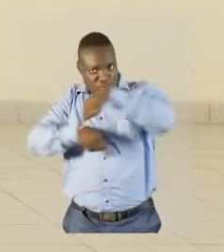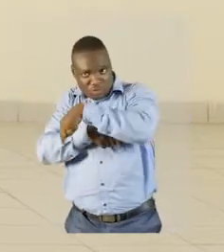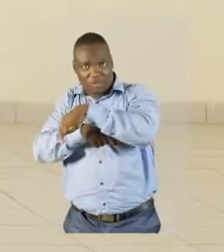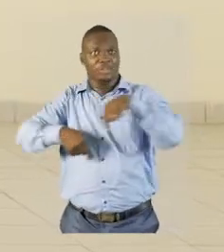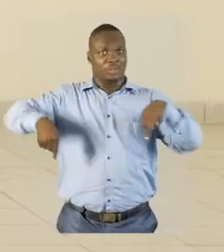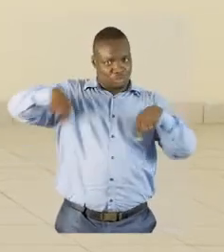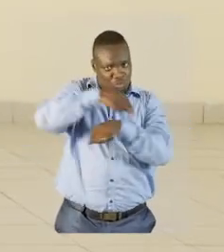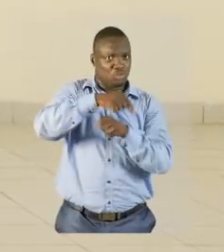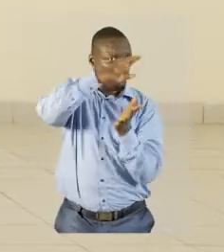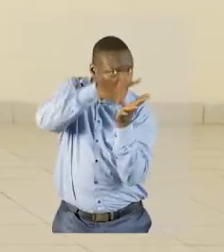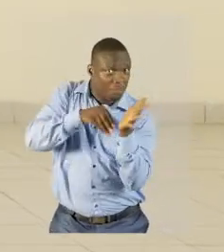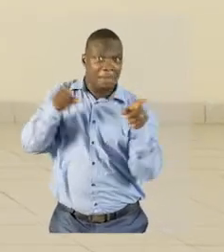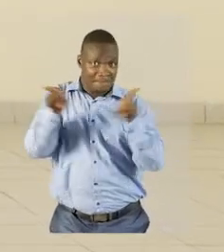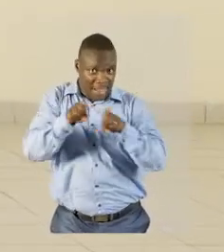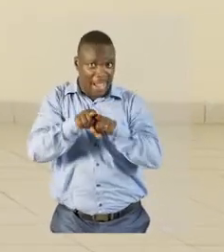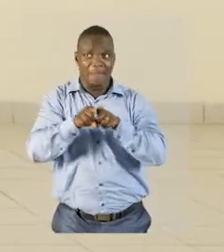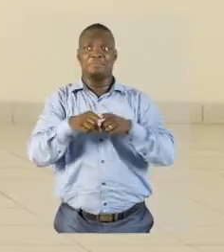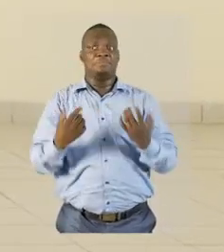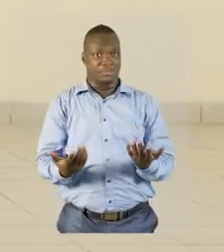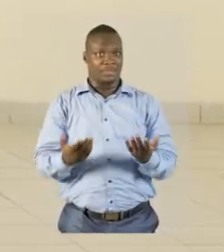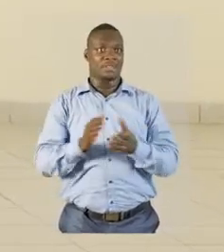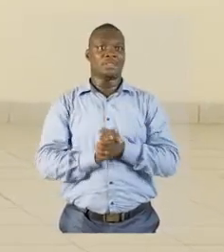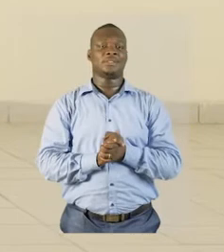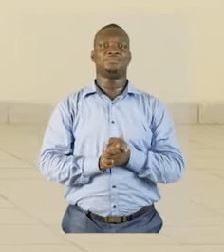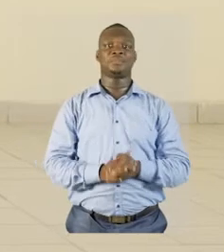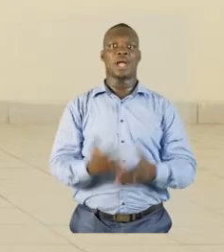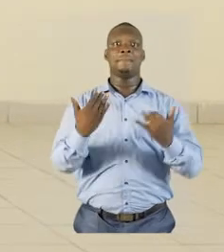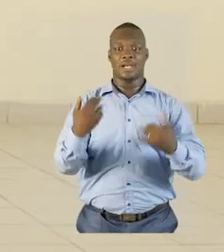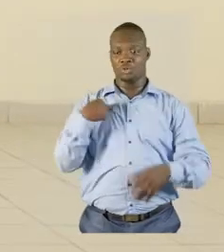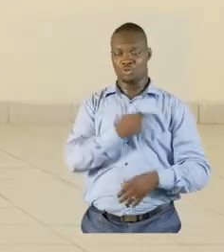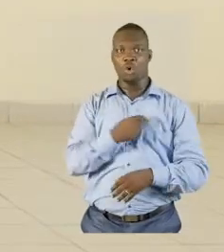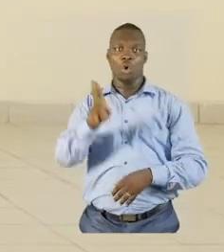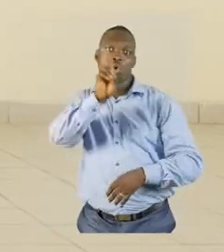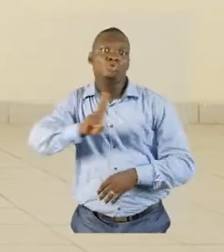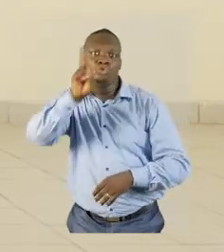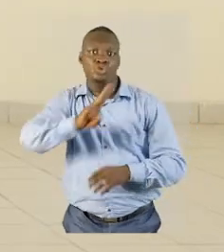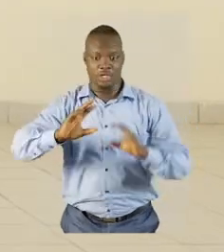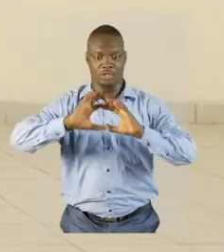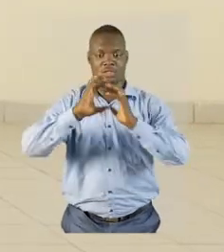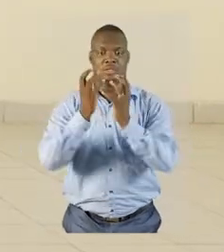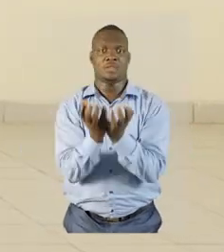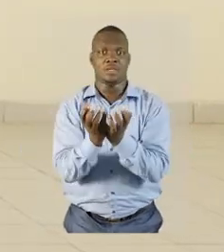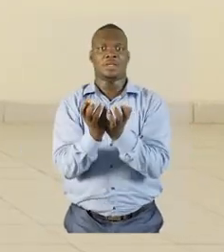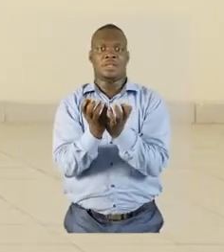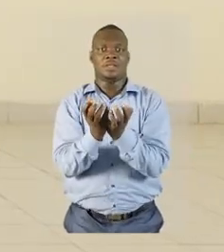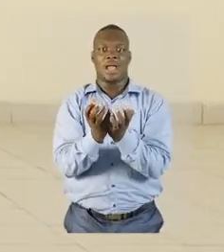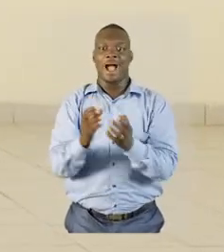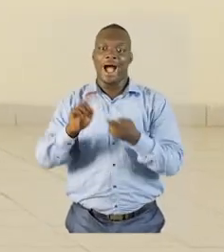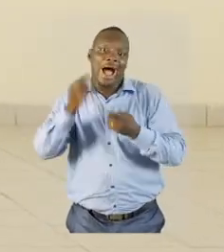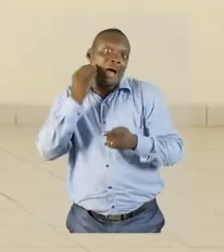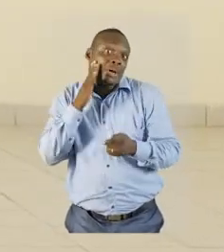Voilà. Une fois que le corps est bien chaud, on va utiliser nos poids. Et voilà comment on fabrique nos poids pour la maison. Prenez des